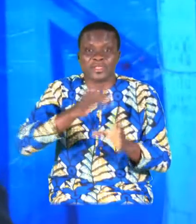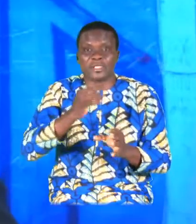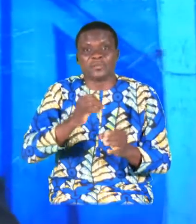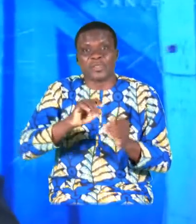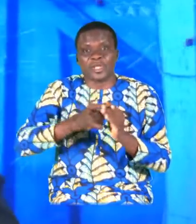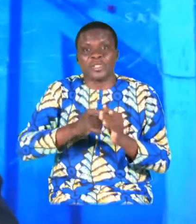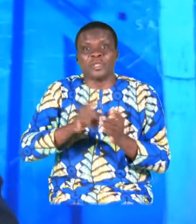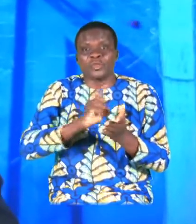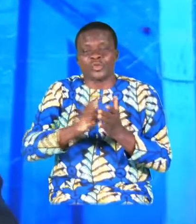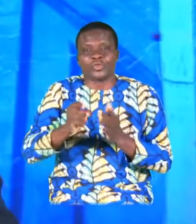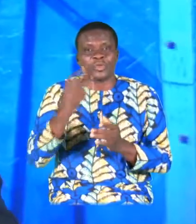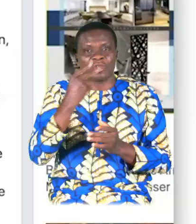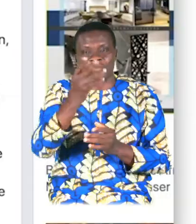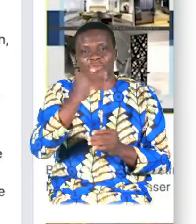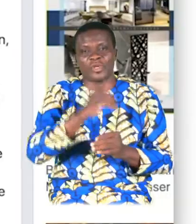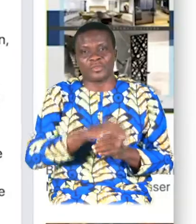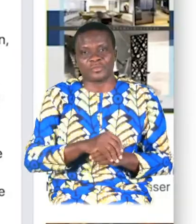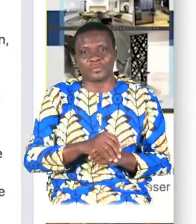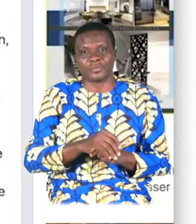début de semaine. Suivez plutôt.